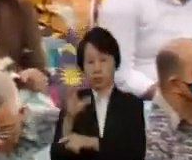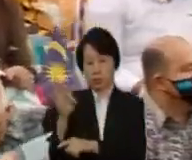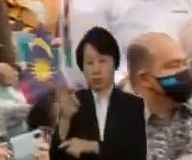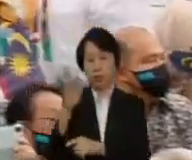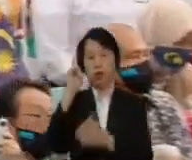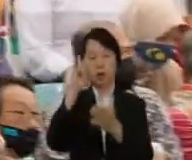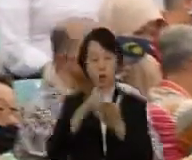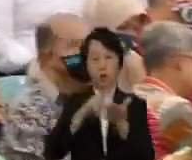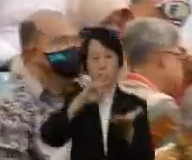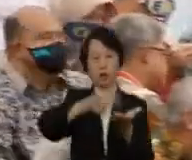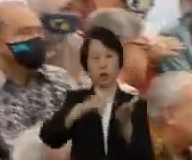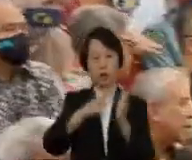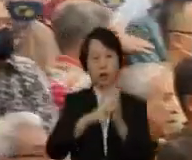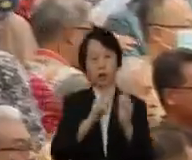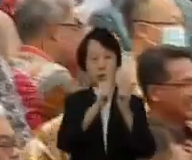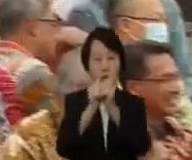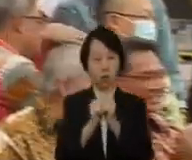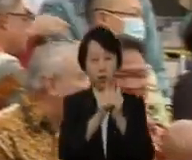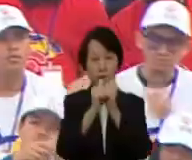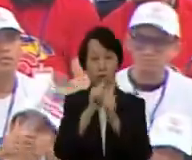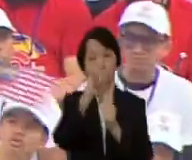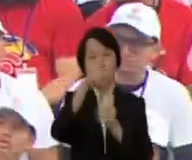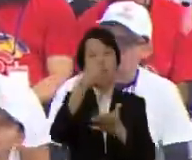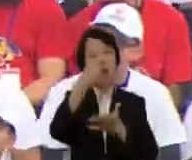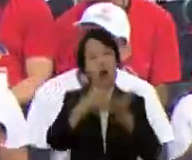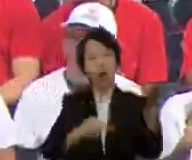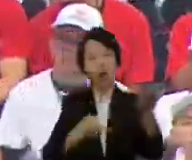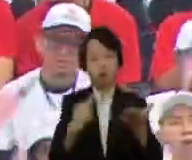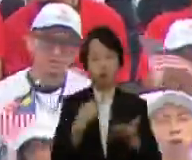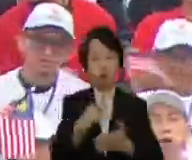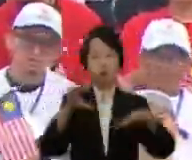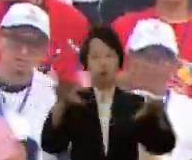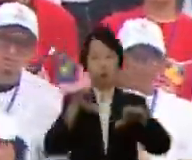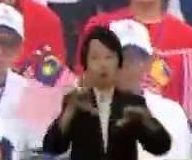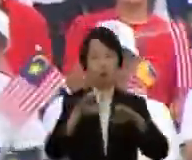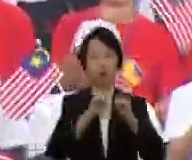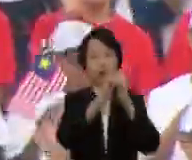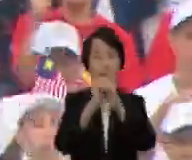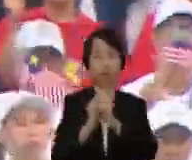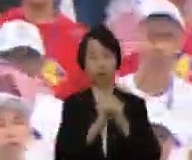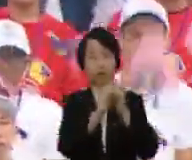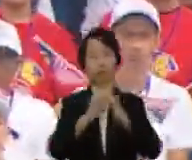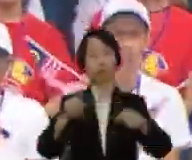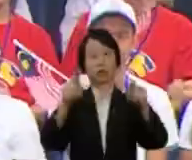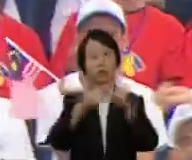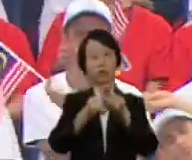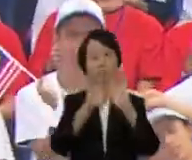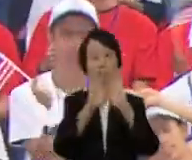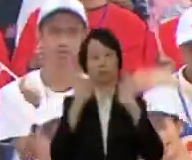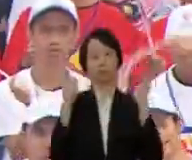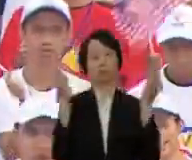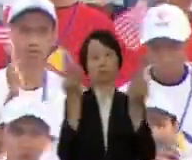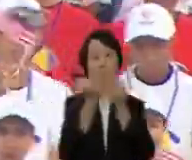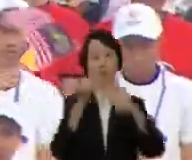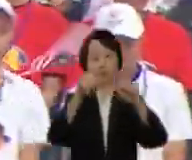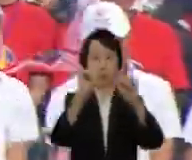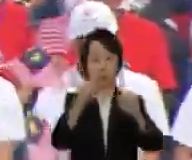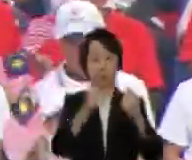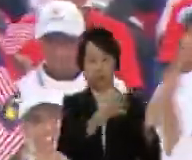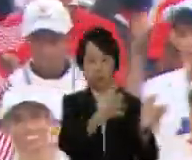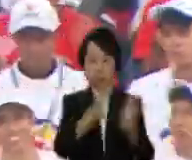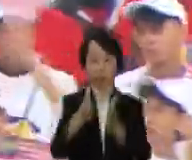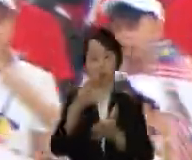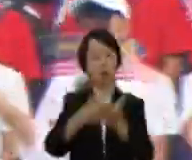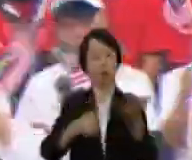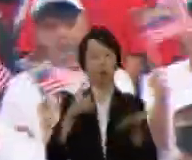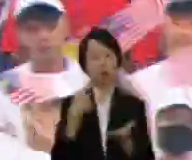kita mengenal erti kebersamaan. Hakikatnya apa sahaja yang kita lakukan bersama-sama sebagai sebuah keluarga, kita mampu merealisasikan